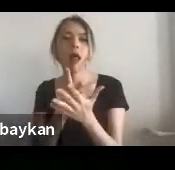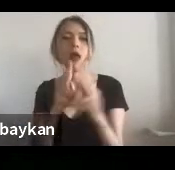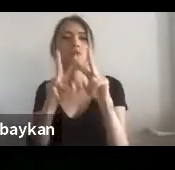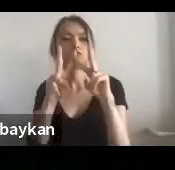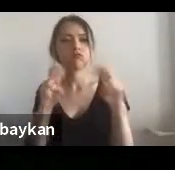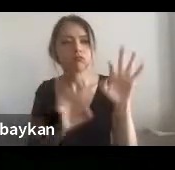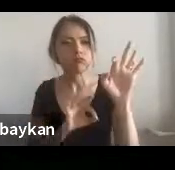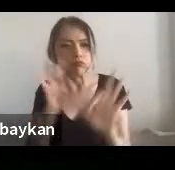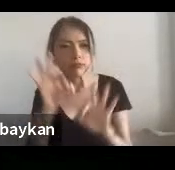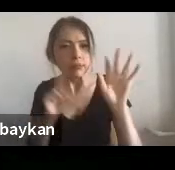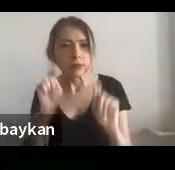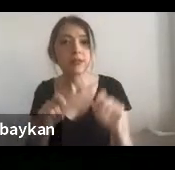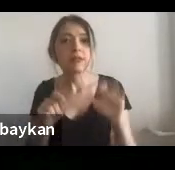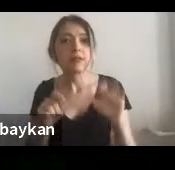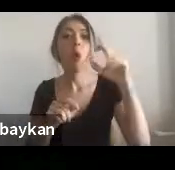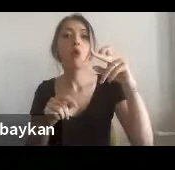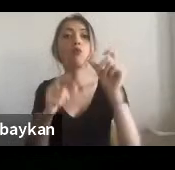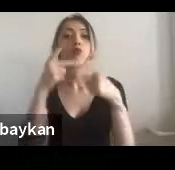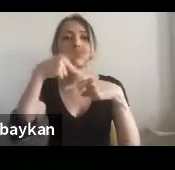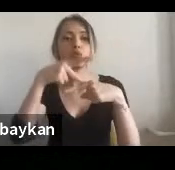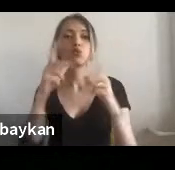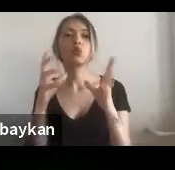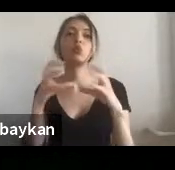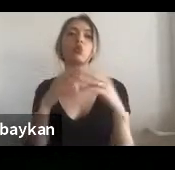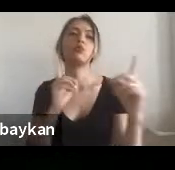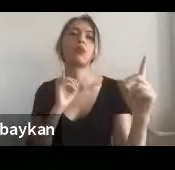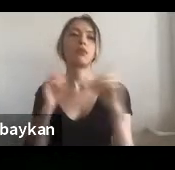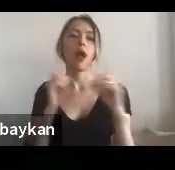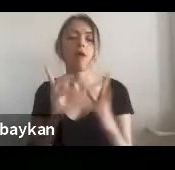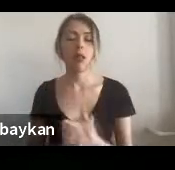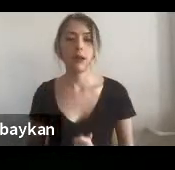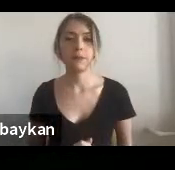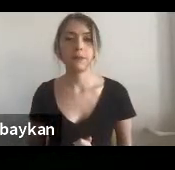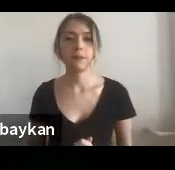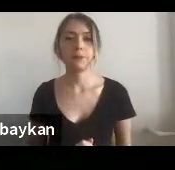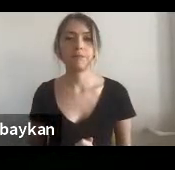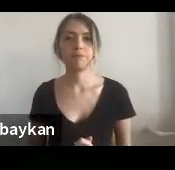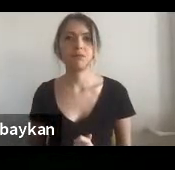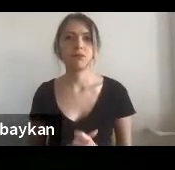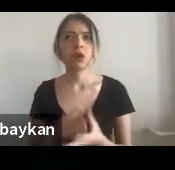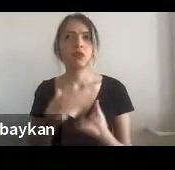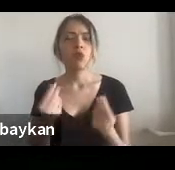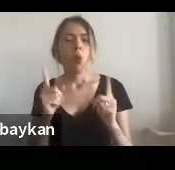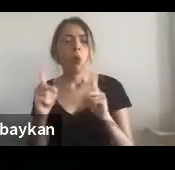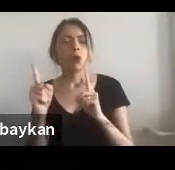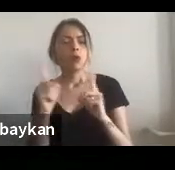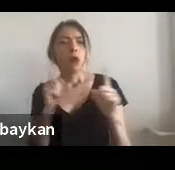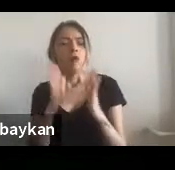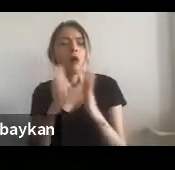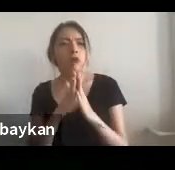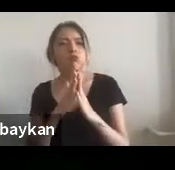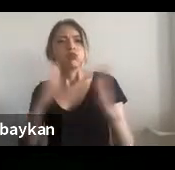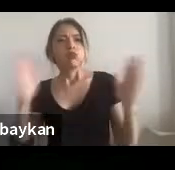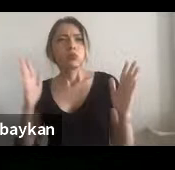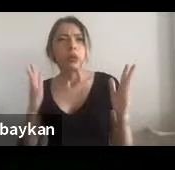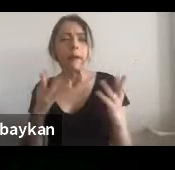ve biraz da böyle insanın gözünü korkutan bir işte dava vesaire gibi